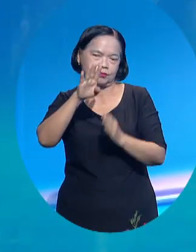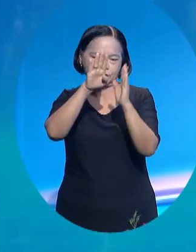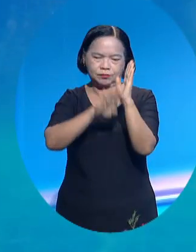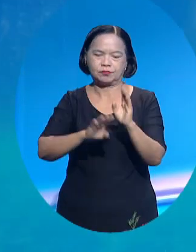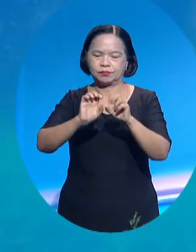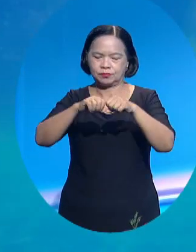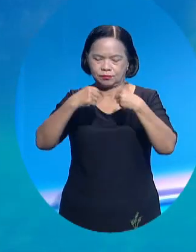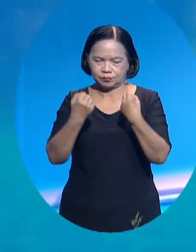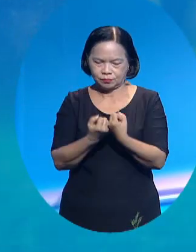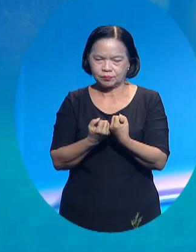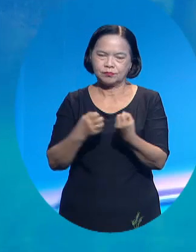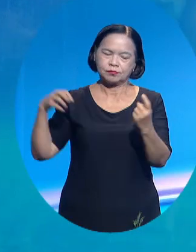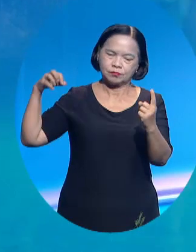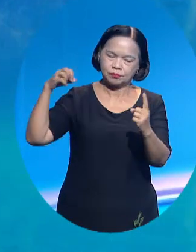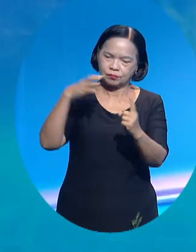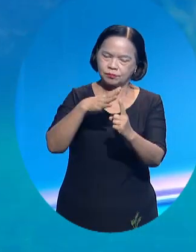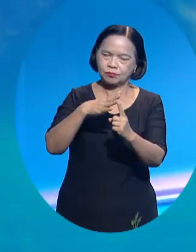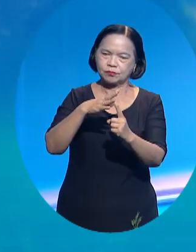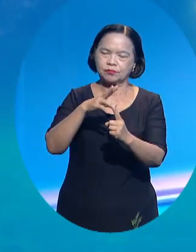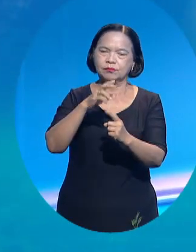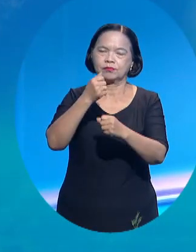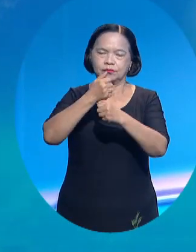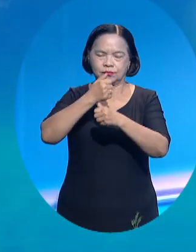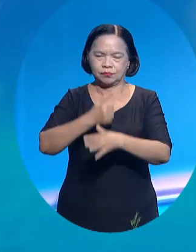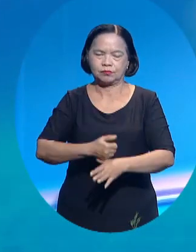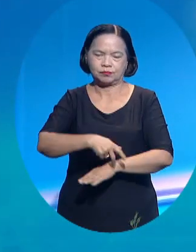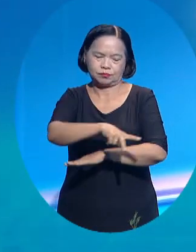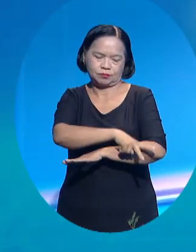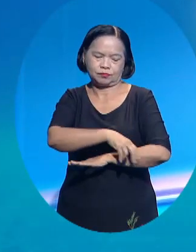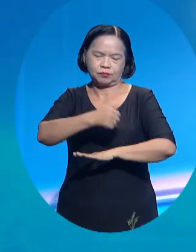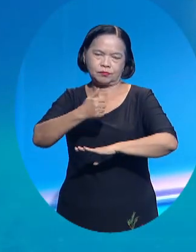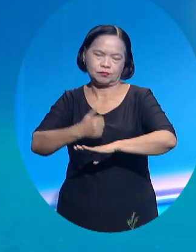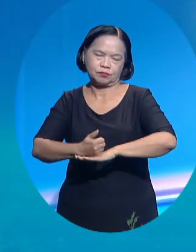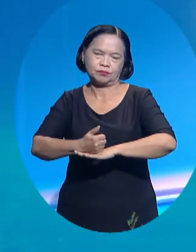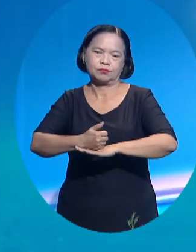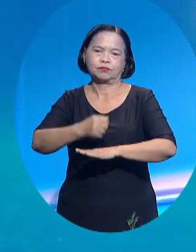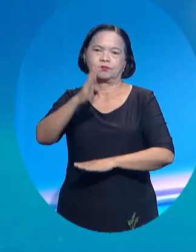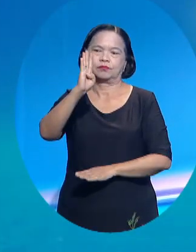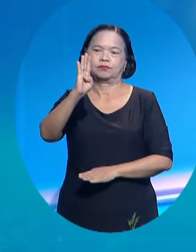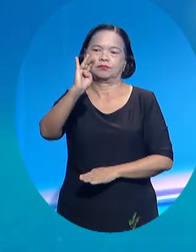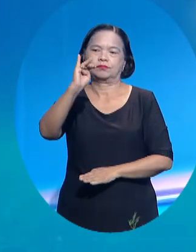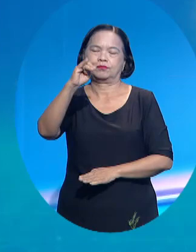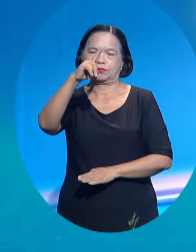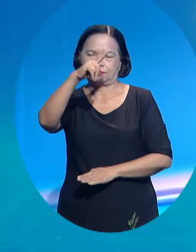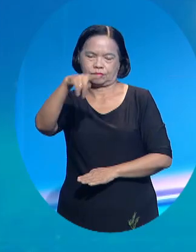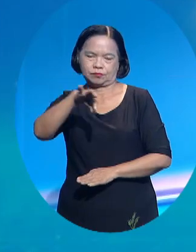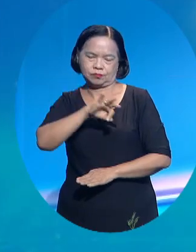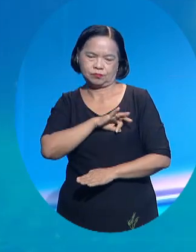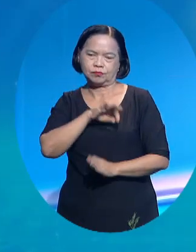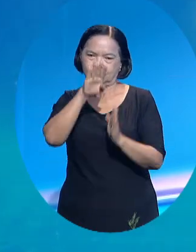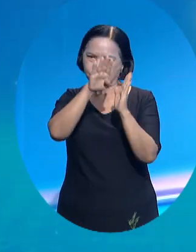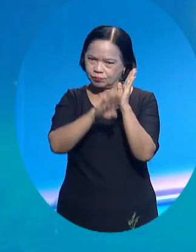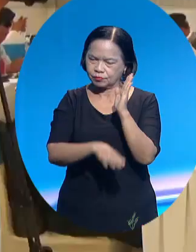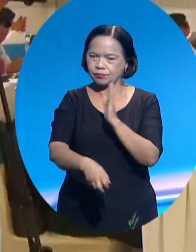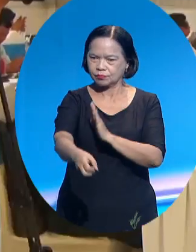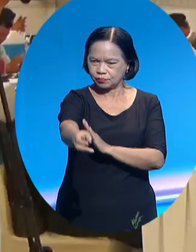trình được tổ chức chương trình có sự tham dự của nguyên ủy viên bộ chính trị nguyên Phó thủ tướng thường trực chính phủ trương hòa bình chủ tịch danh dự của chương